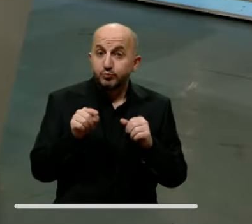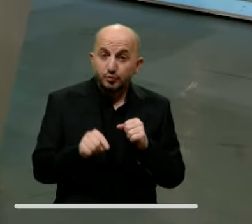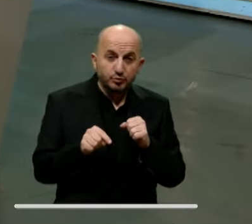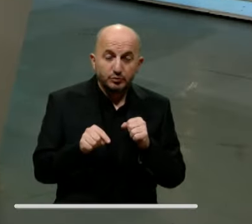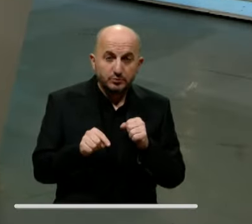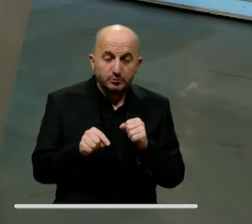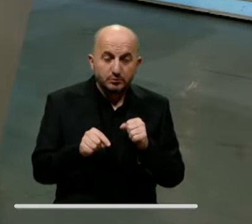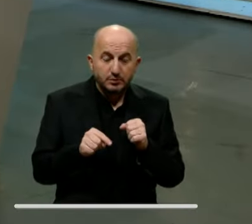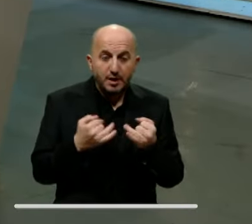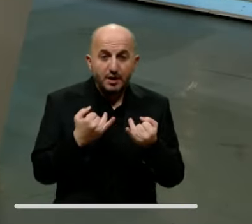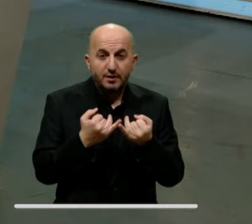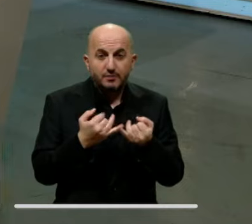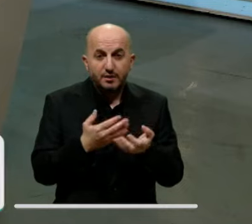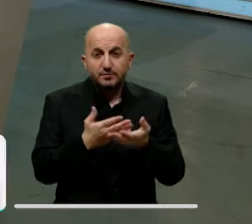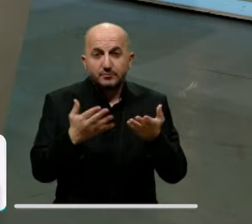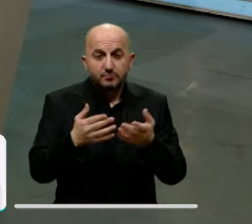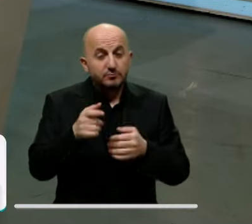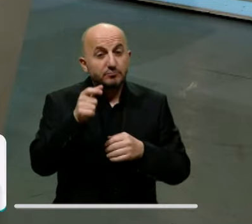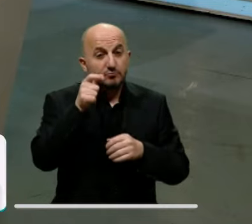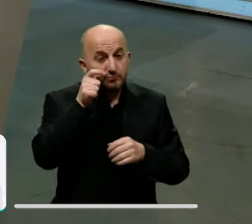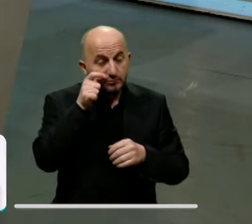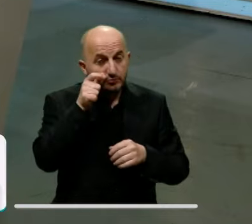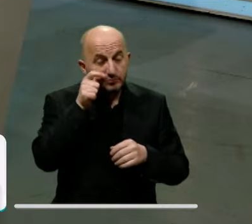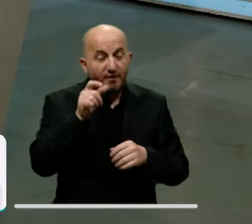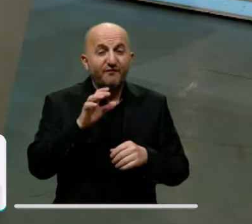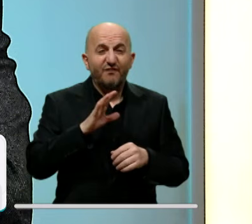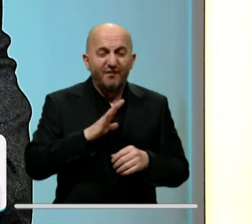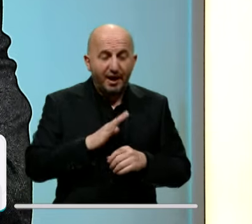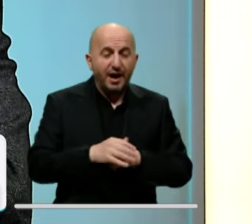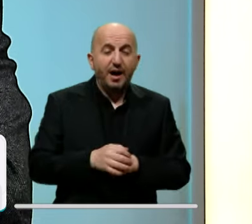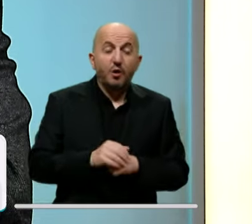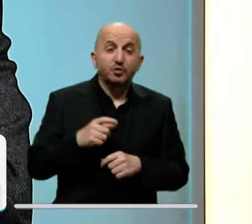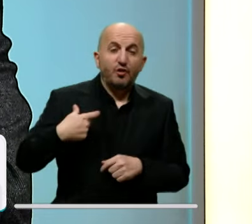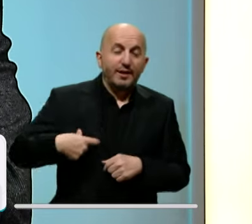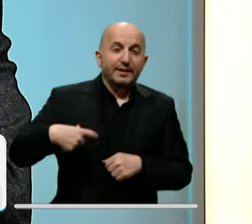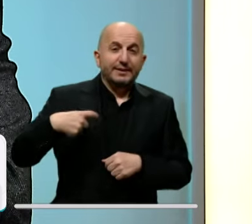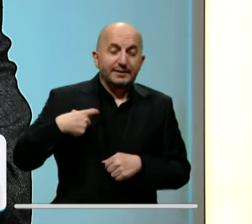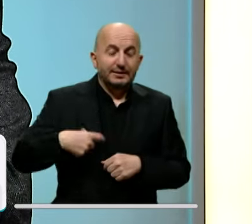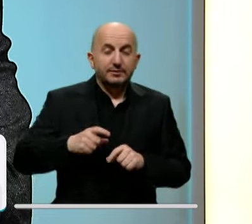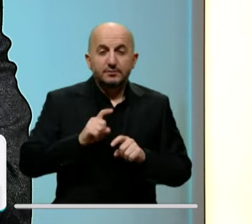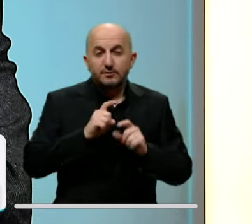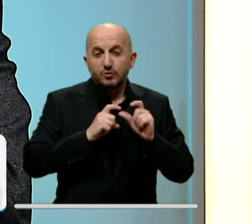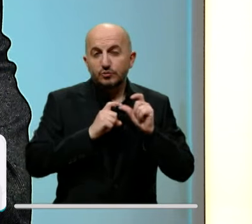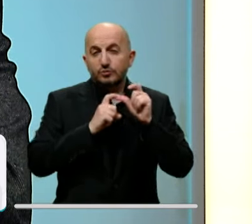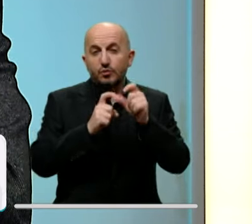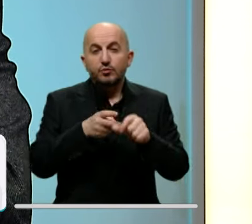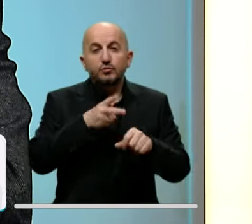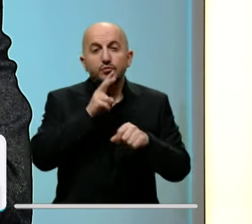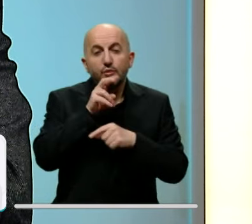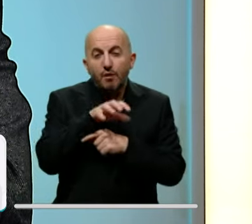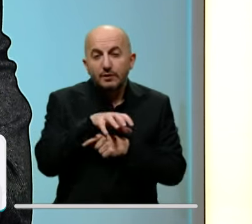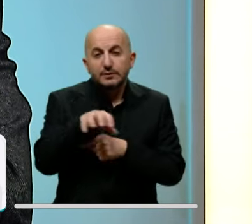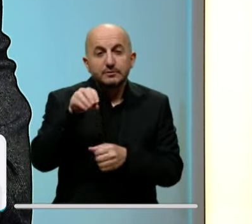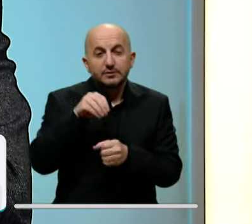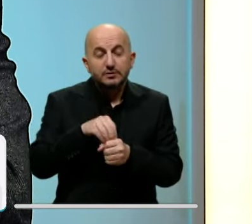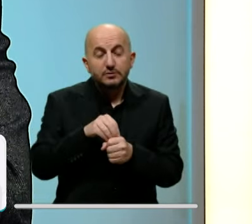bir kardeşimizde bir hassasiyet durumu söz konusu özellikle sorunun son kısmında